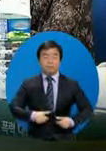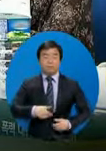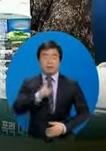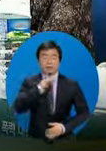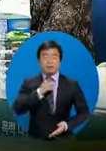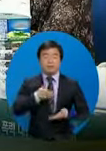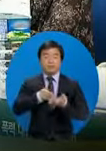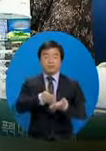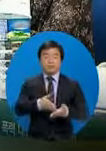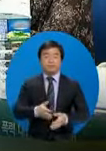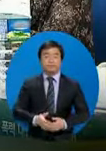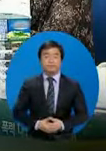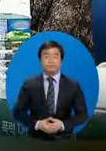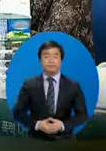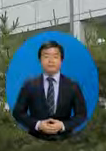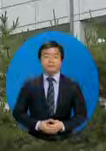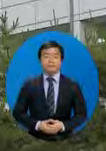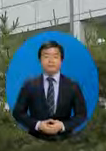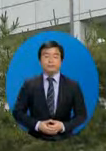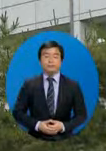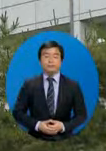오승재 기자입니다.